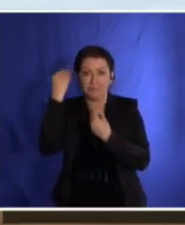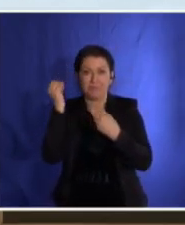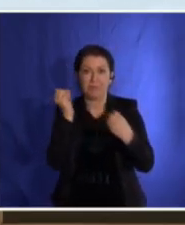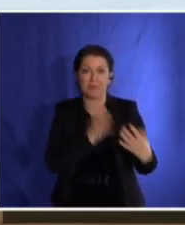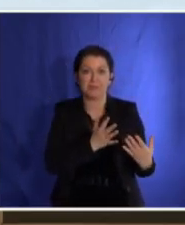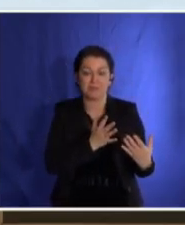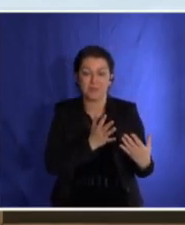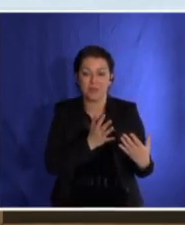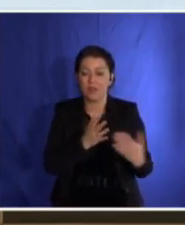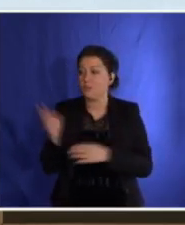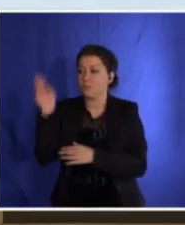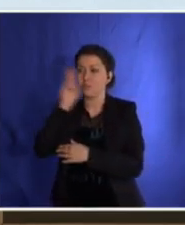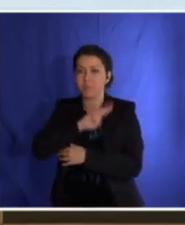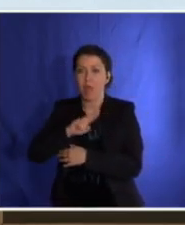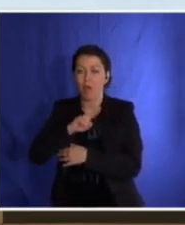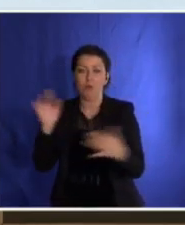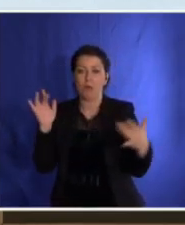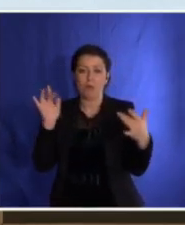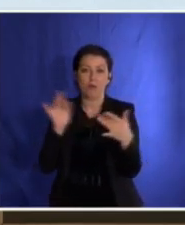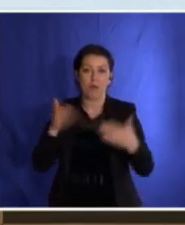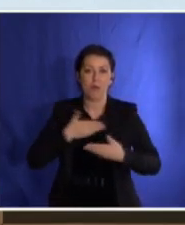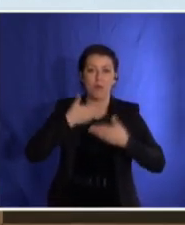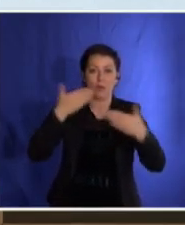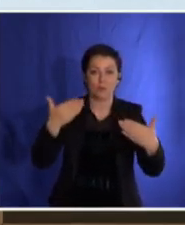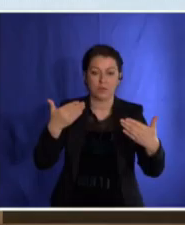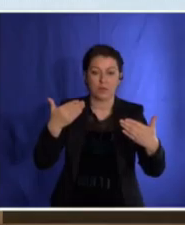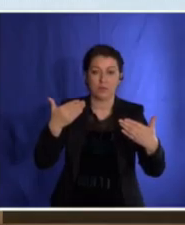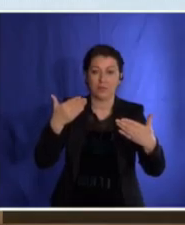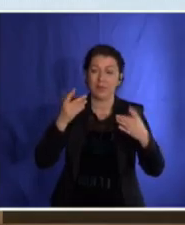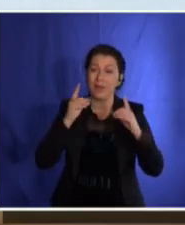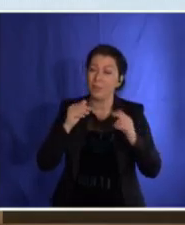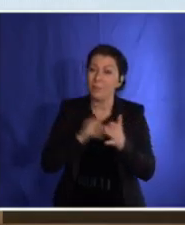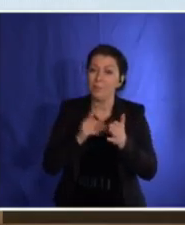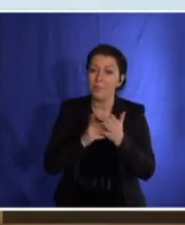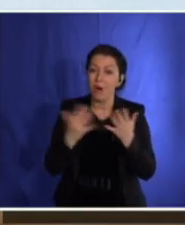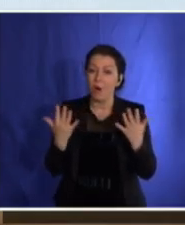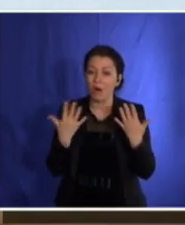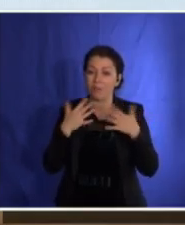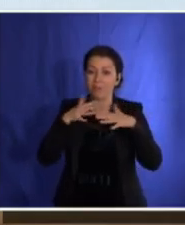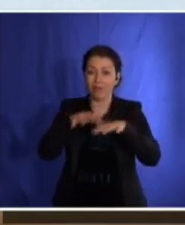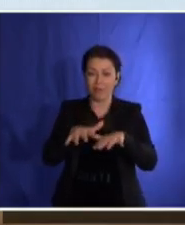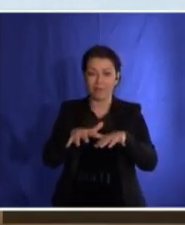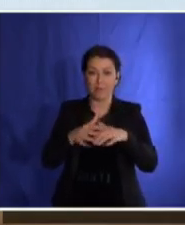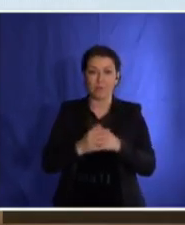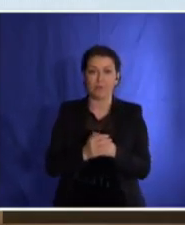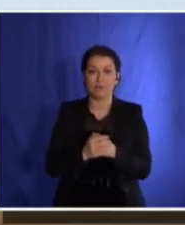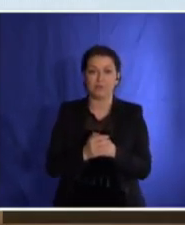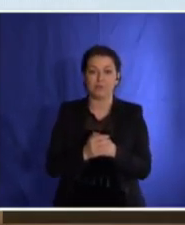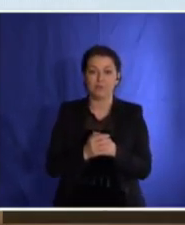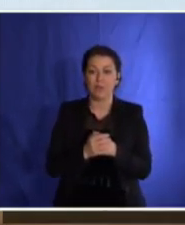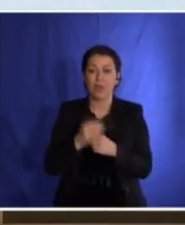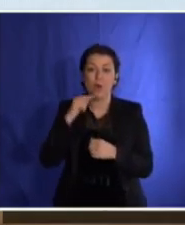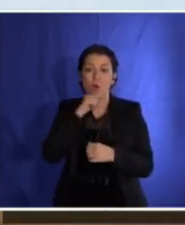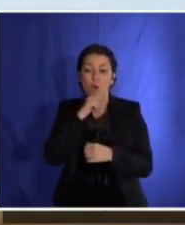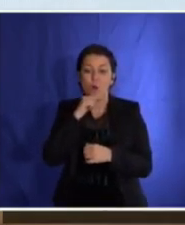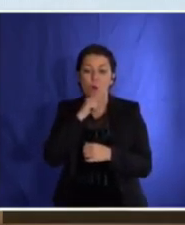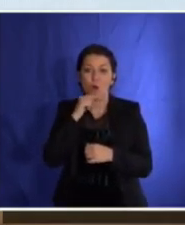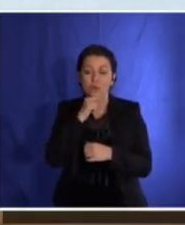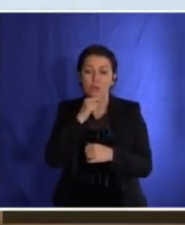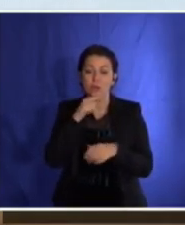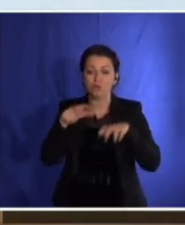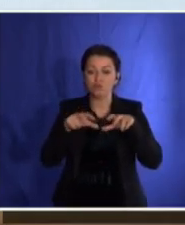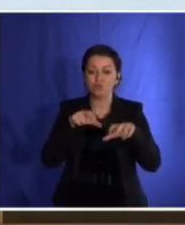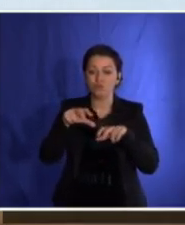gegen die Ausländer. Es braucht aber auch die Integration. Die Roten sind für die Verteilung der